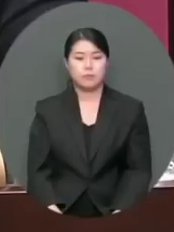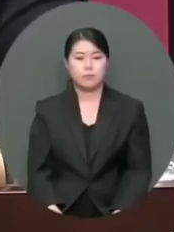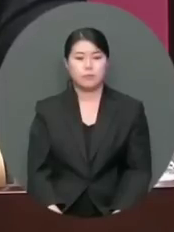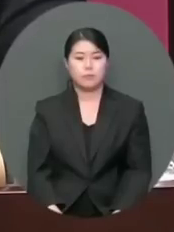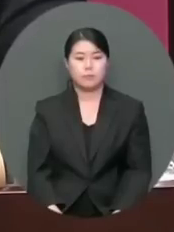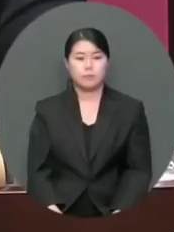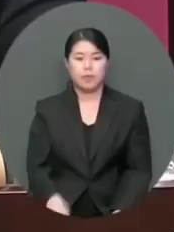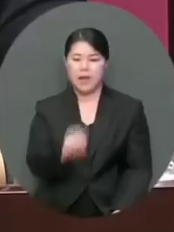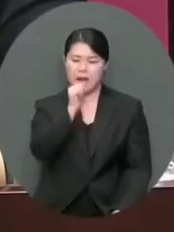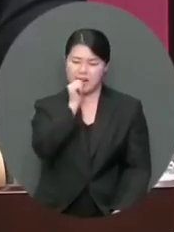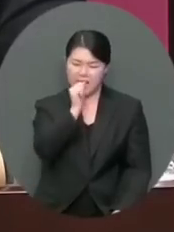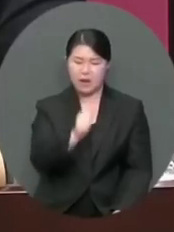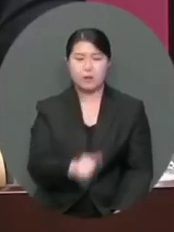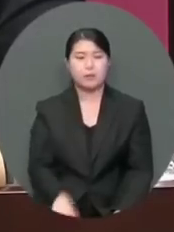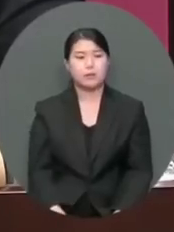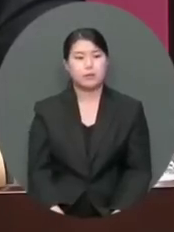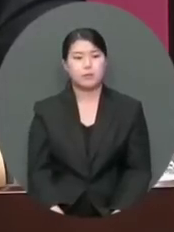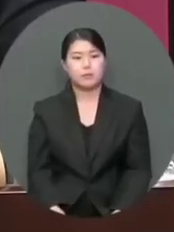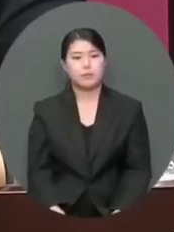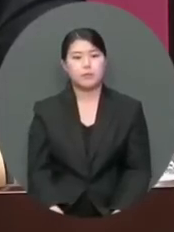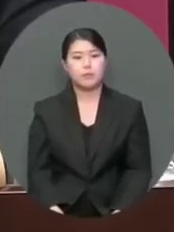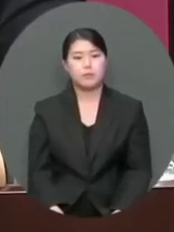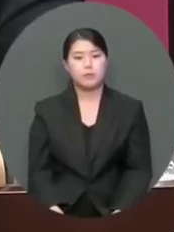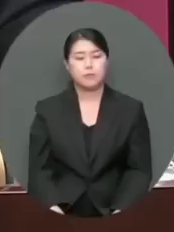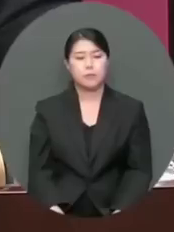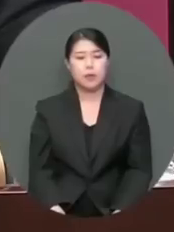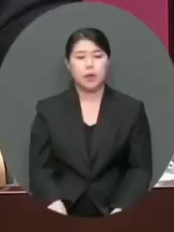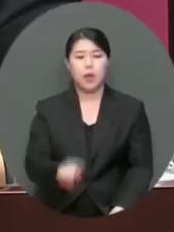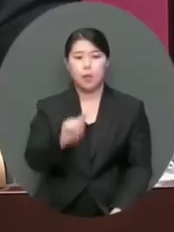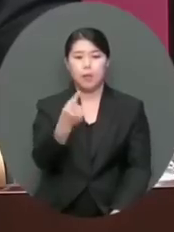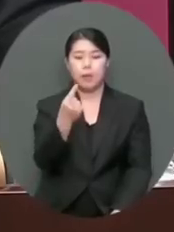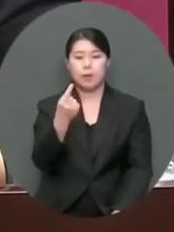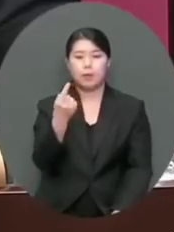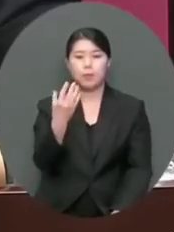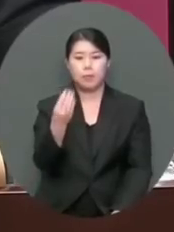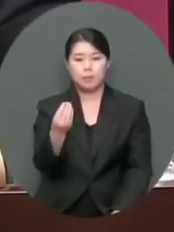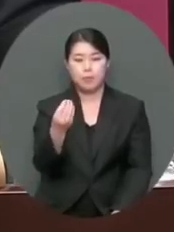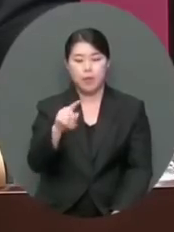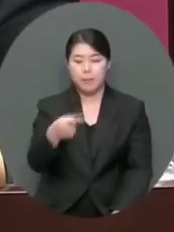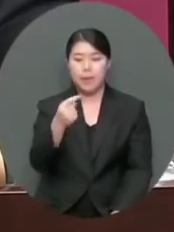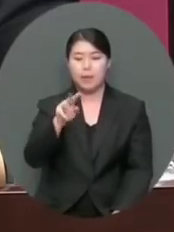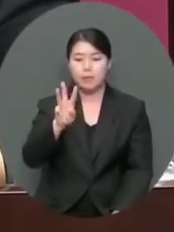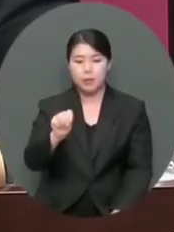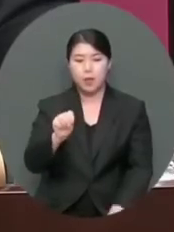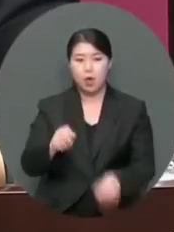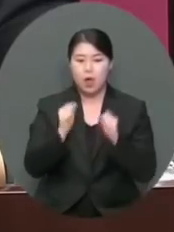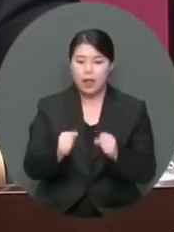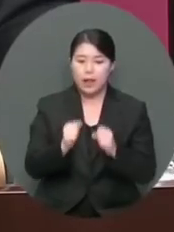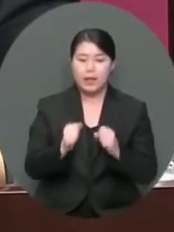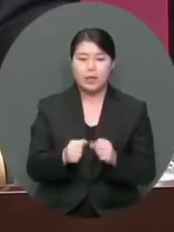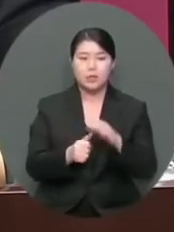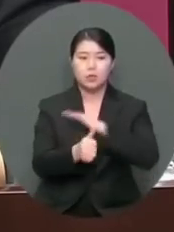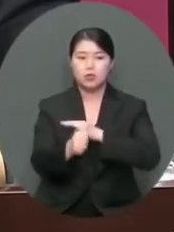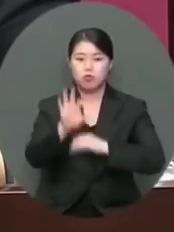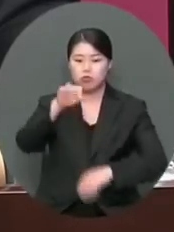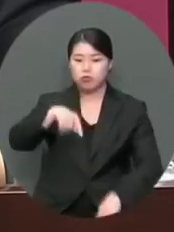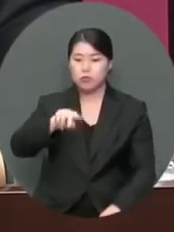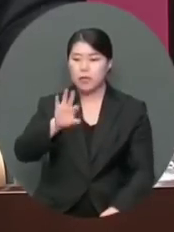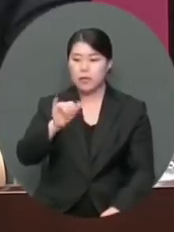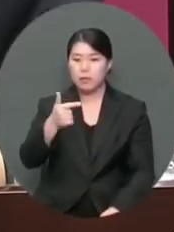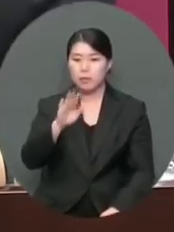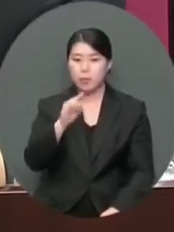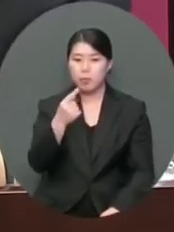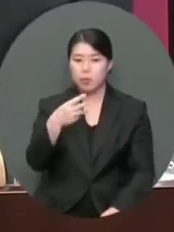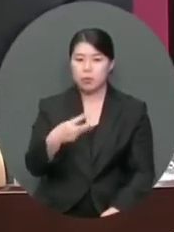총리님. 절대로 안 그렇습니다. 100m 달리기 선수 우사인 볼트 아세요? 네. 아, 전 못 들었습니다.